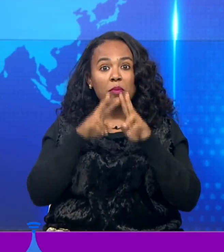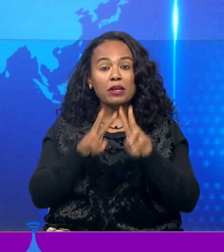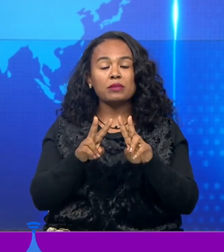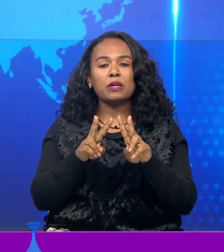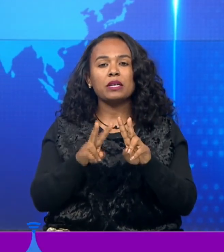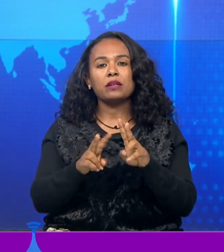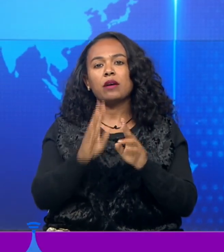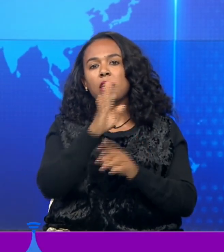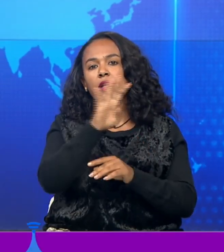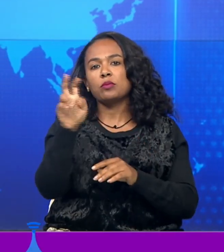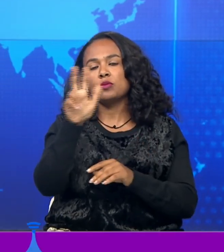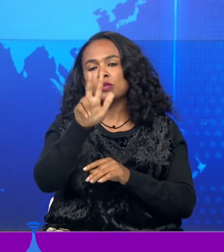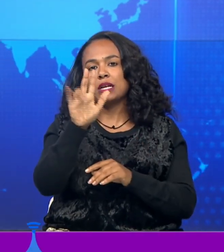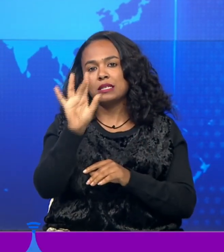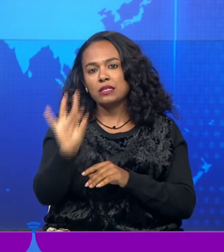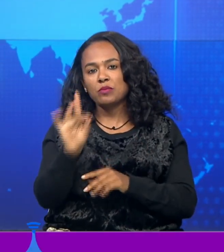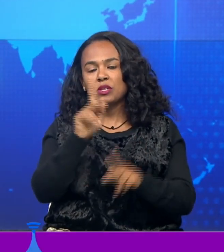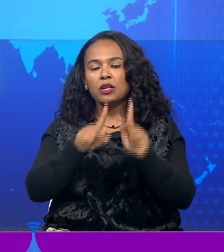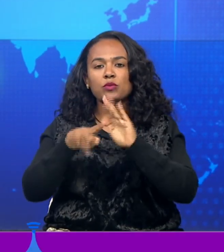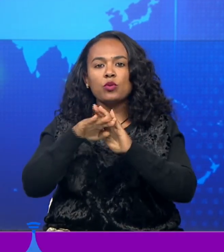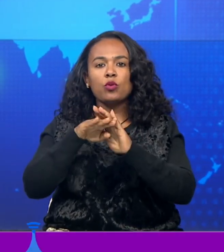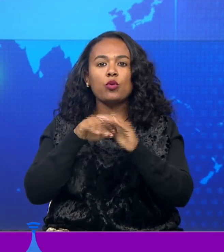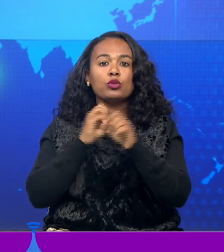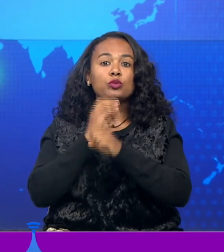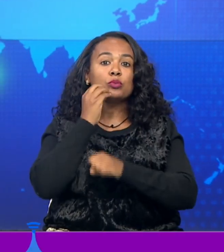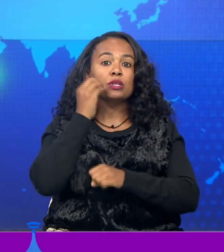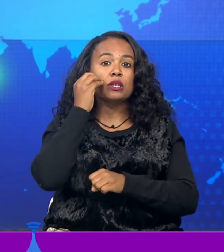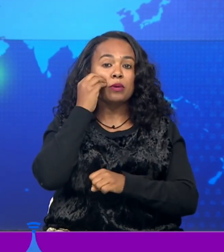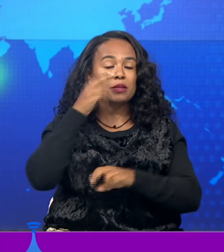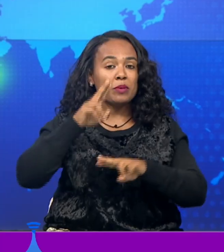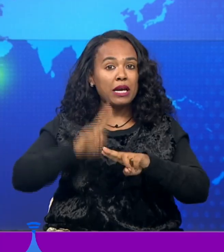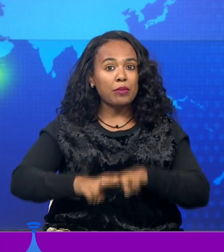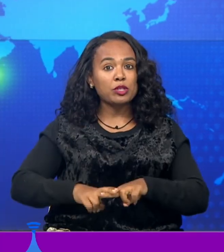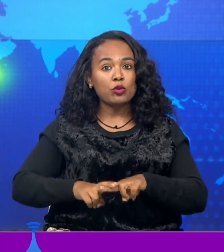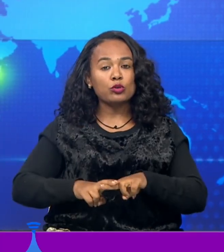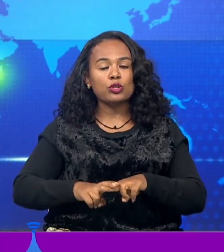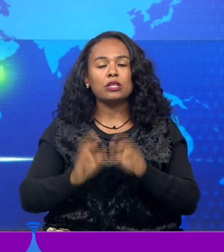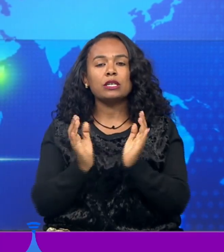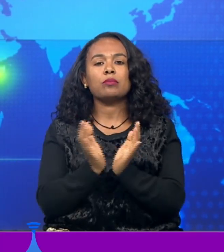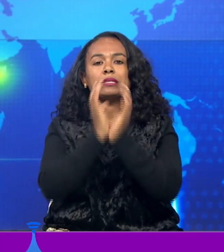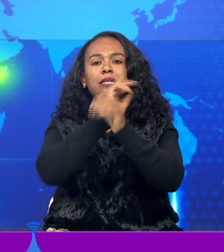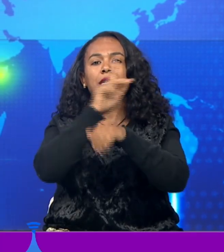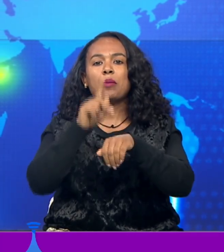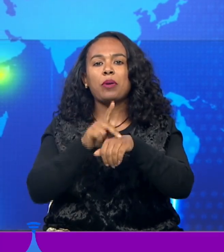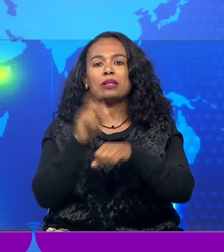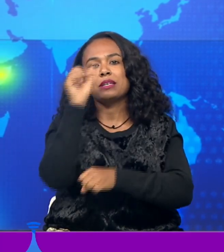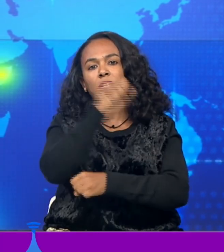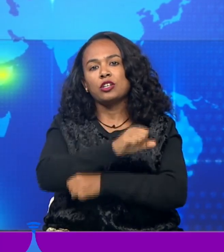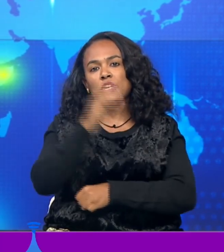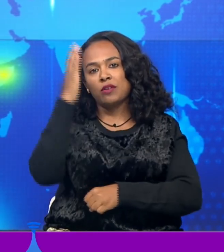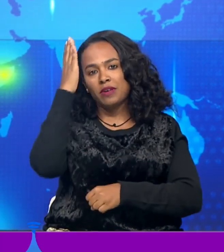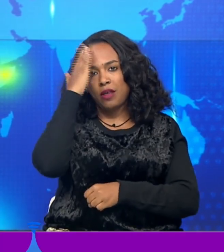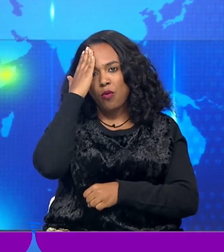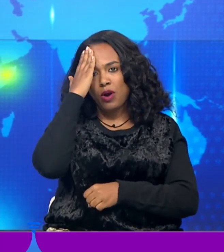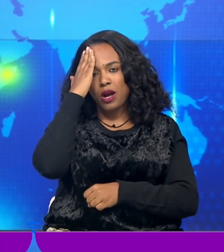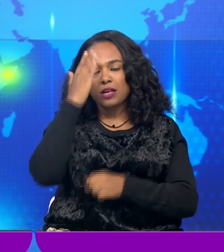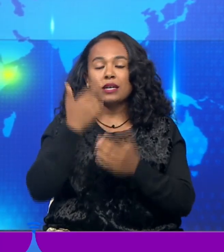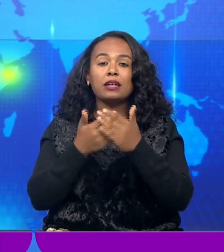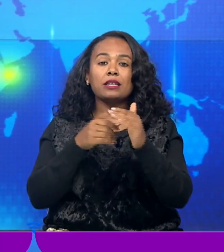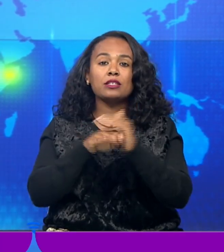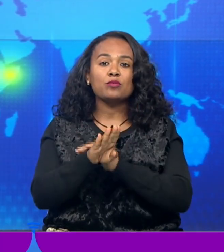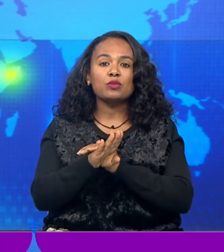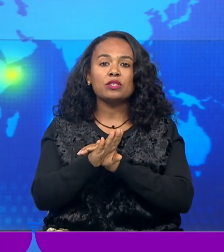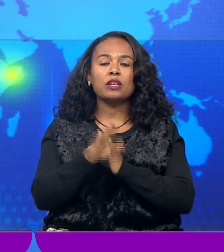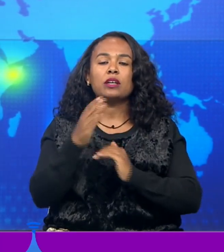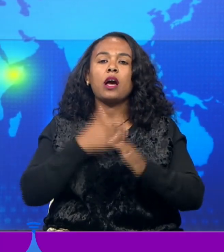እንግዲህ 438 የህዝብ ተወካዮች ምክር ቤት መቀመጫዎችን የብልጽግና ፓርቲ እንዳሸነፈ ይታወቃል። ከነዚህም ውስጥ